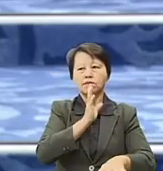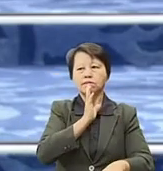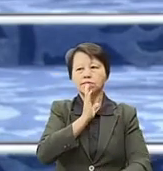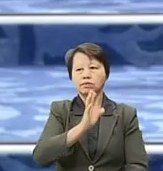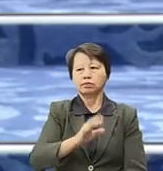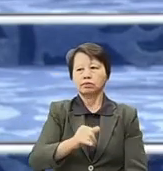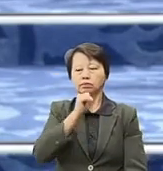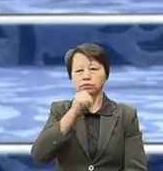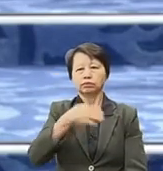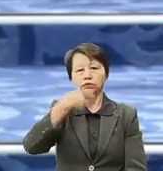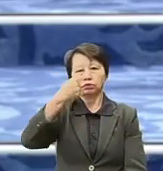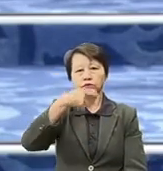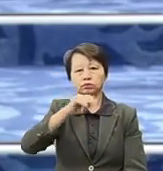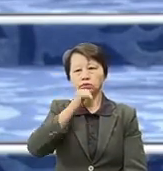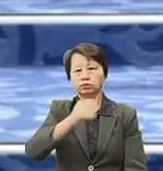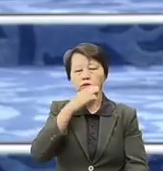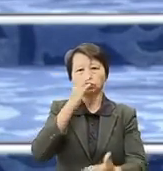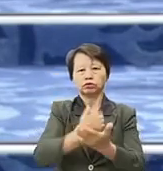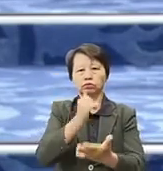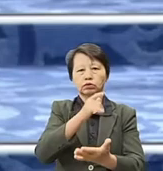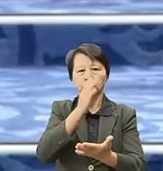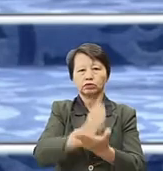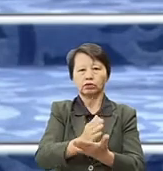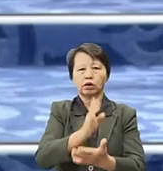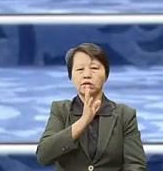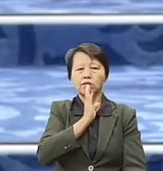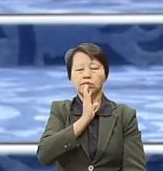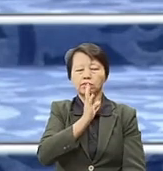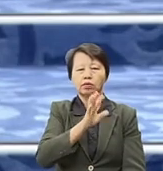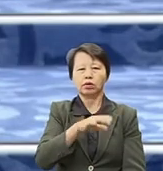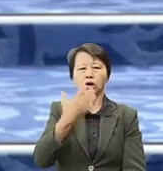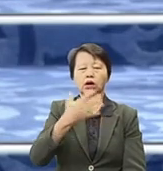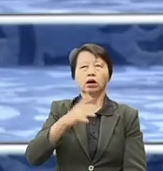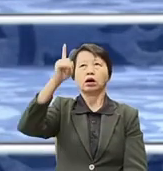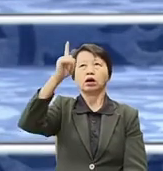takbir not the